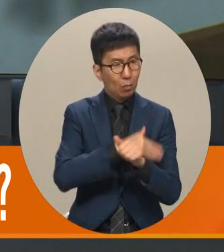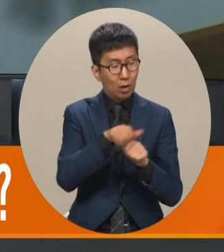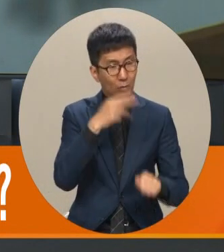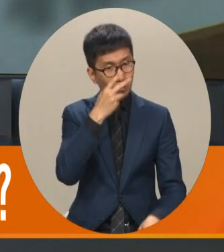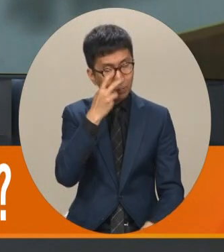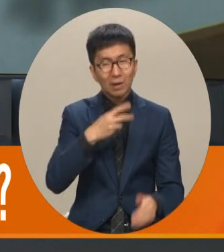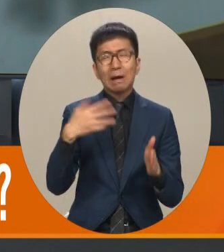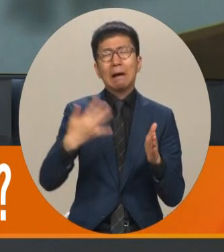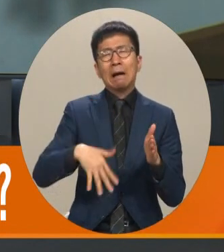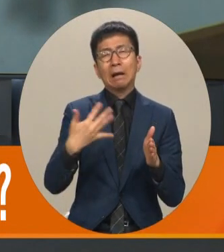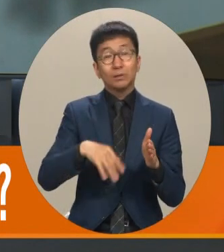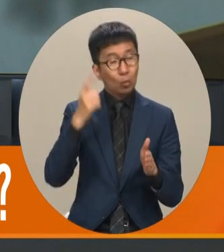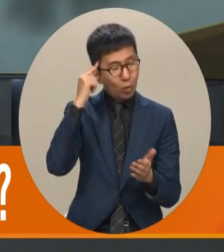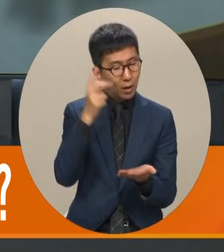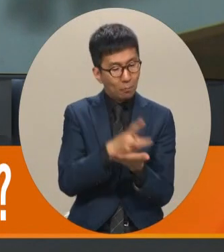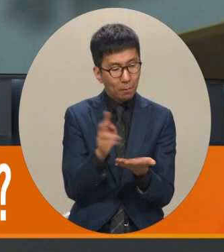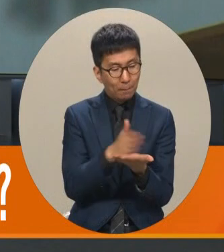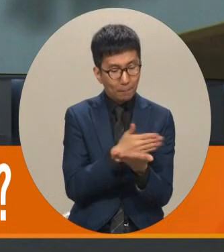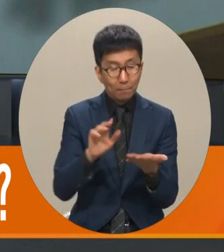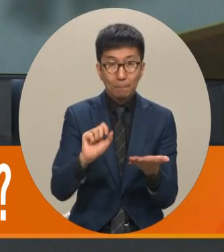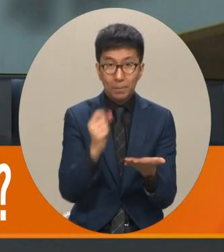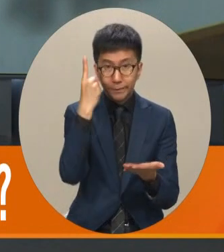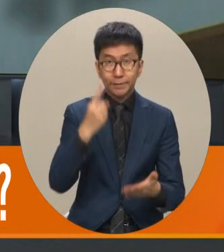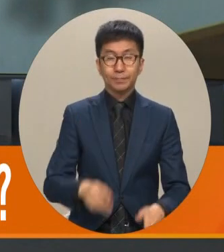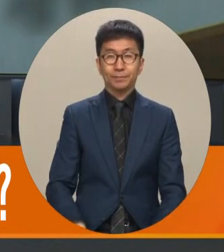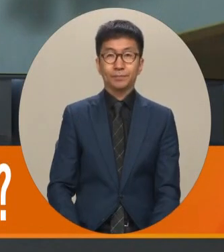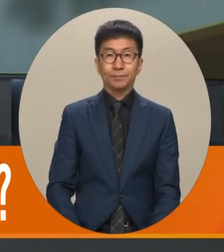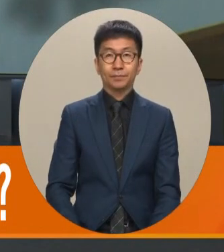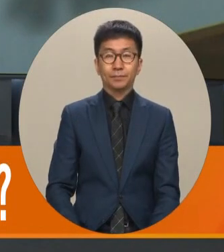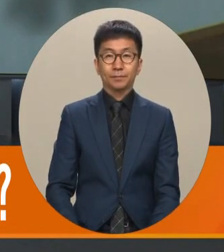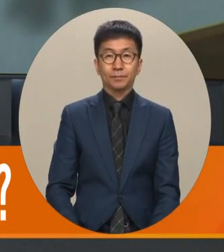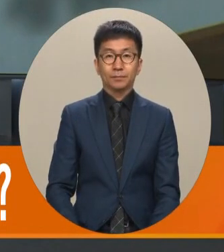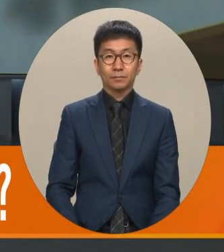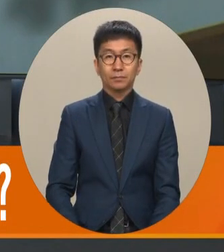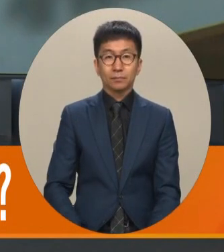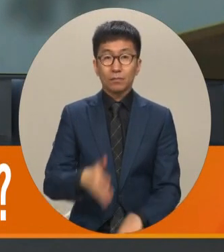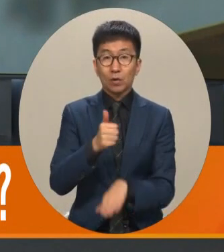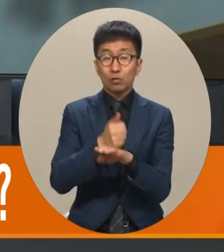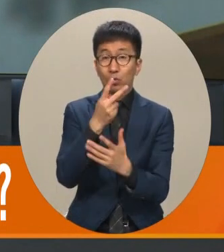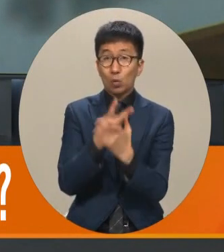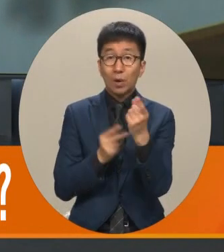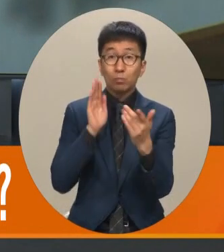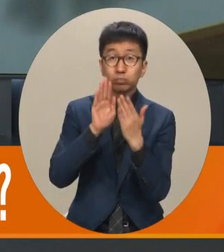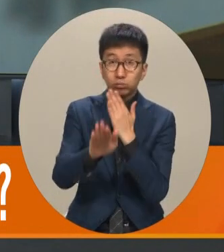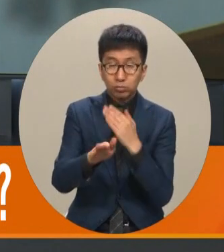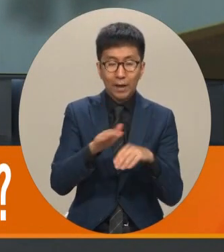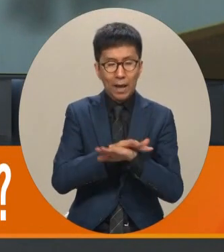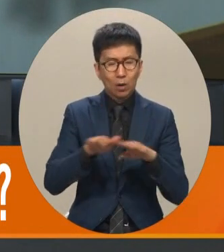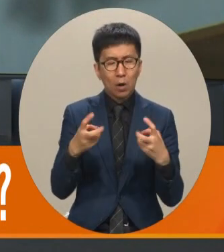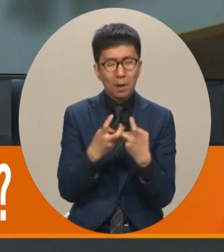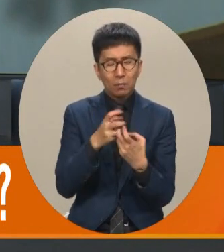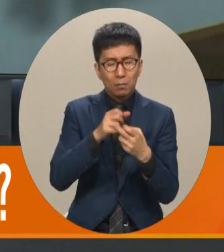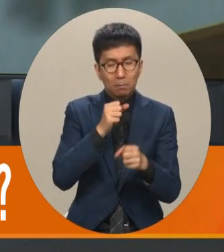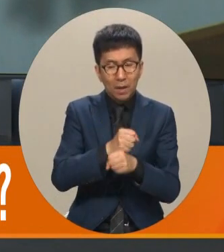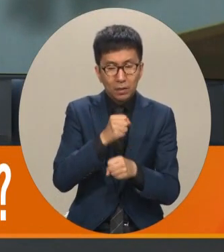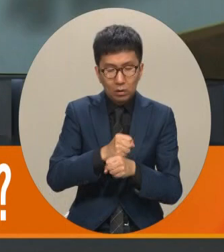파악할 근고 저차 없는 실정인데요 그런만큼 통합 이후에 대책 마